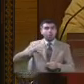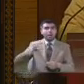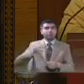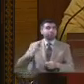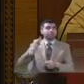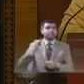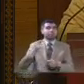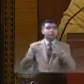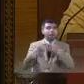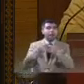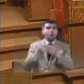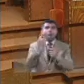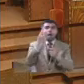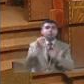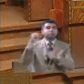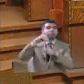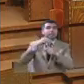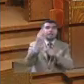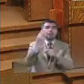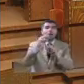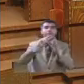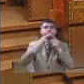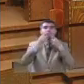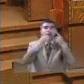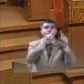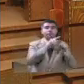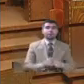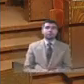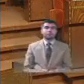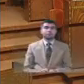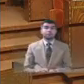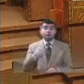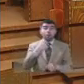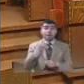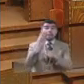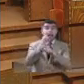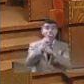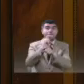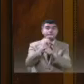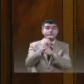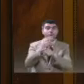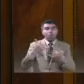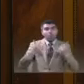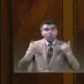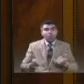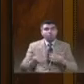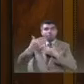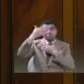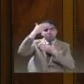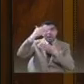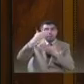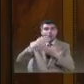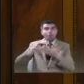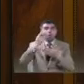دقيقة، سأتطرق إلى 3 نقاط. أولا بالنسبة للدين العمومي اليوم اللي في المغرب، واش هو نتاج غير